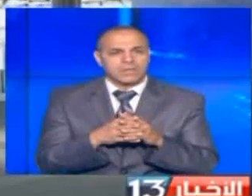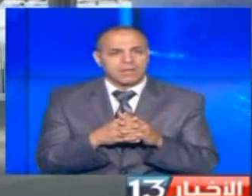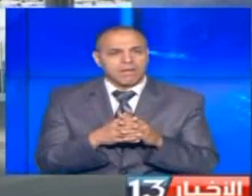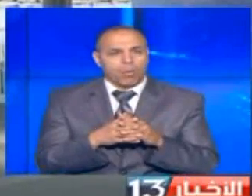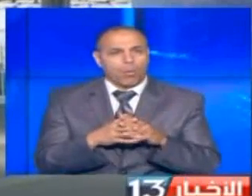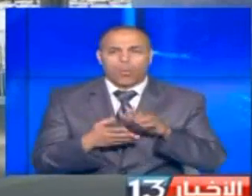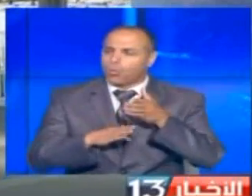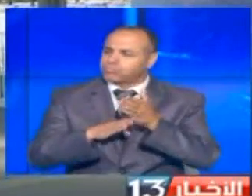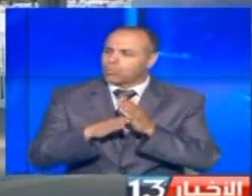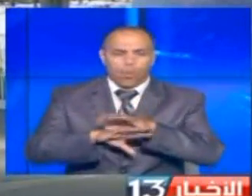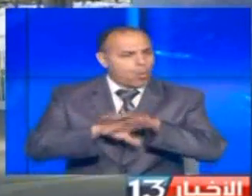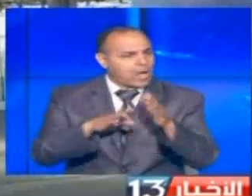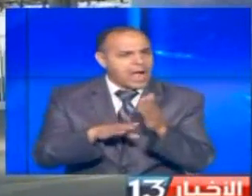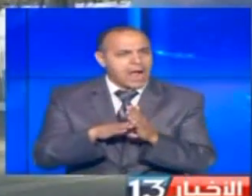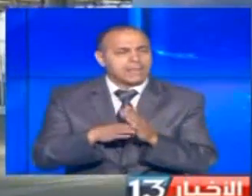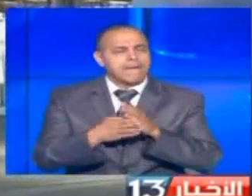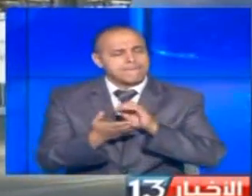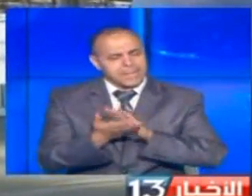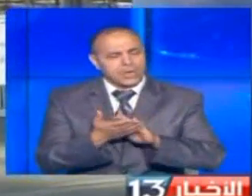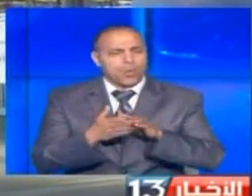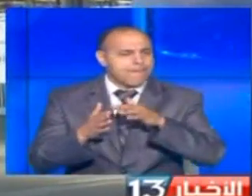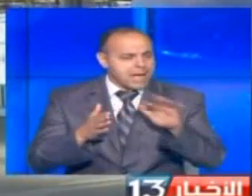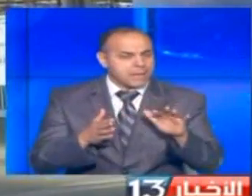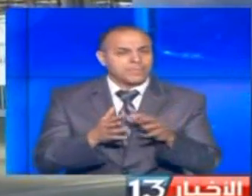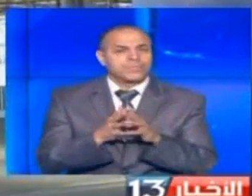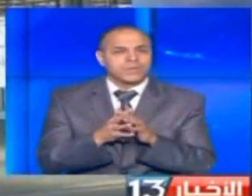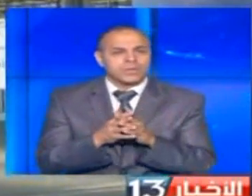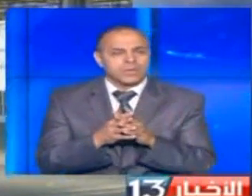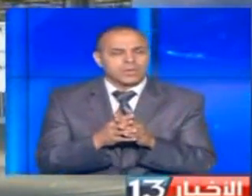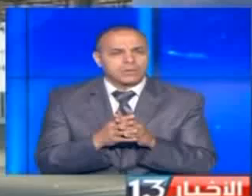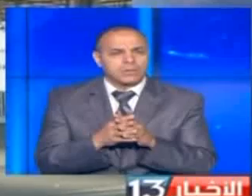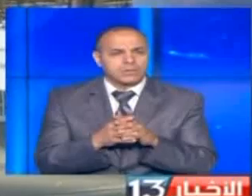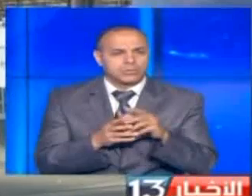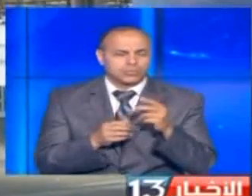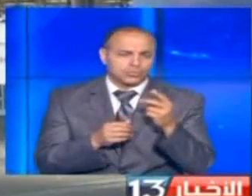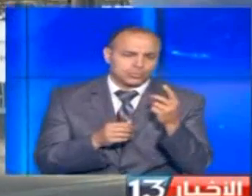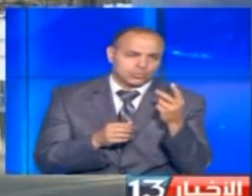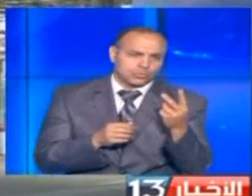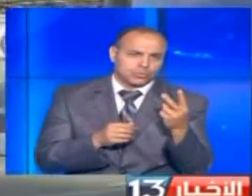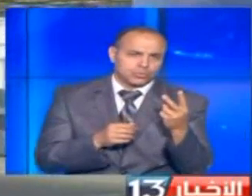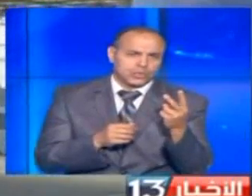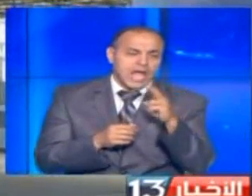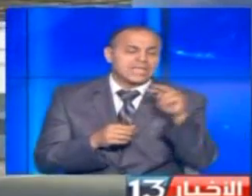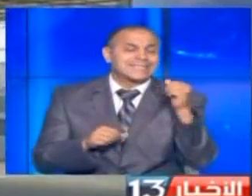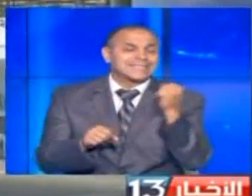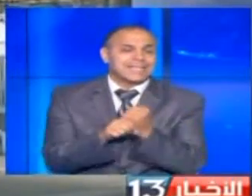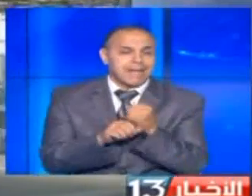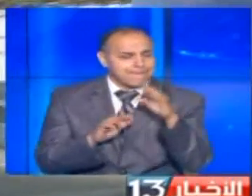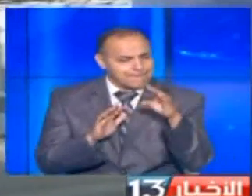جندت كل مصالحها برا وبحرا، وانصهرت معناها تقريب منذ زوز معناها تقريب 20 سنة في